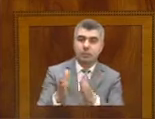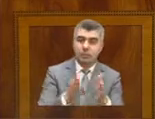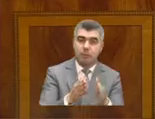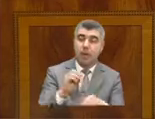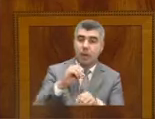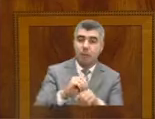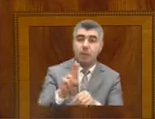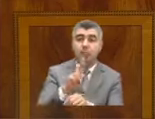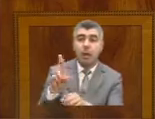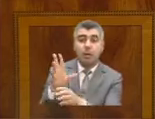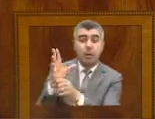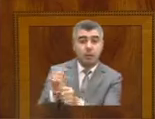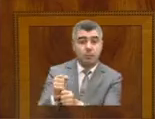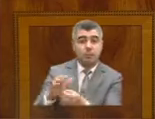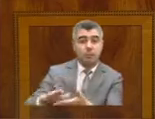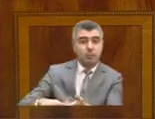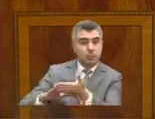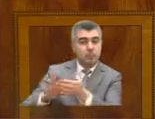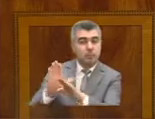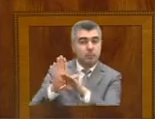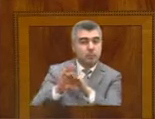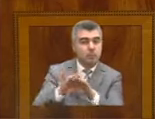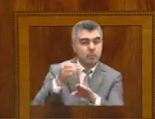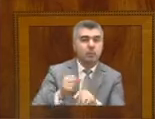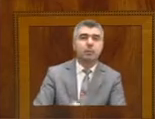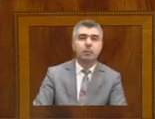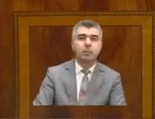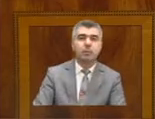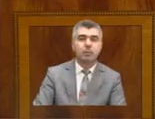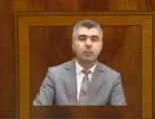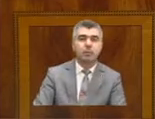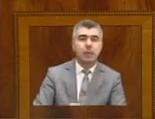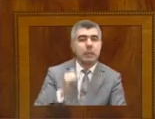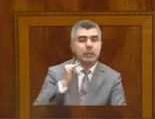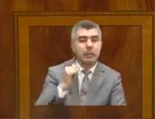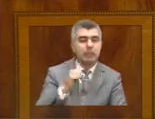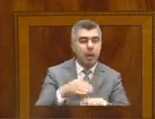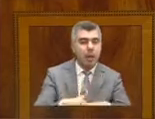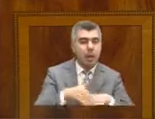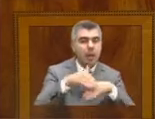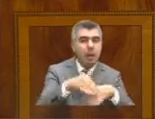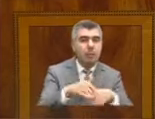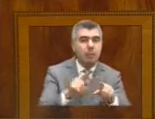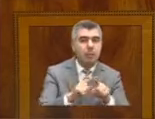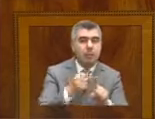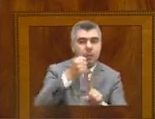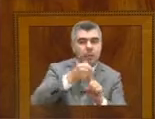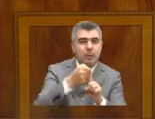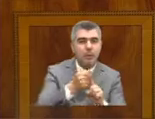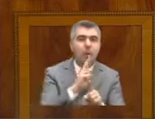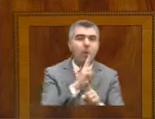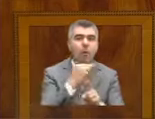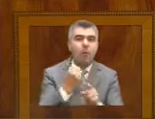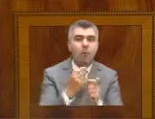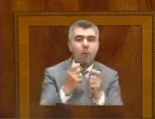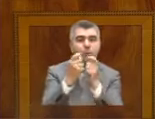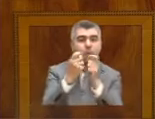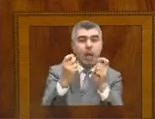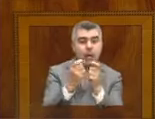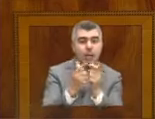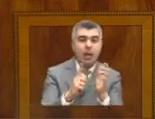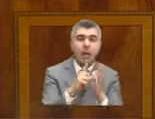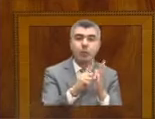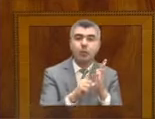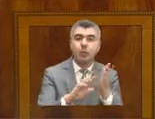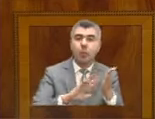وتنفيذاً للتوجيهات الملكية السامية ستواصل الحكومة تنزيل إصلاح قطاع المؤسسات والمقاولات العمومية، وذلك